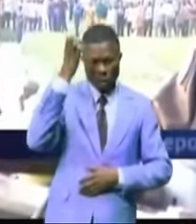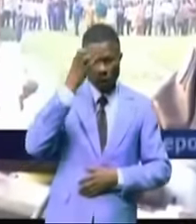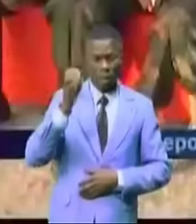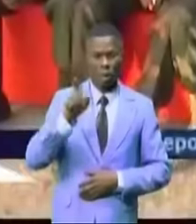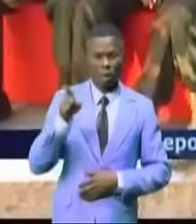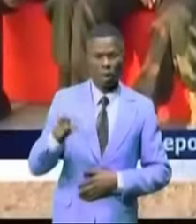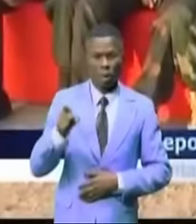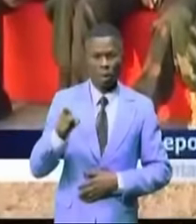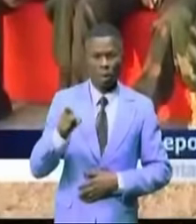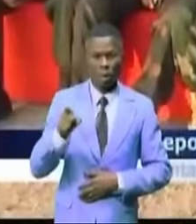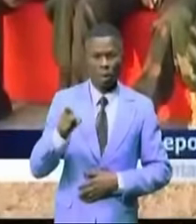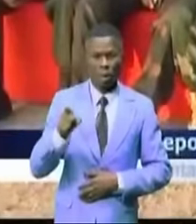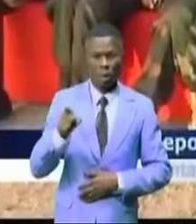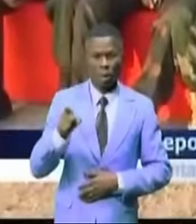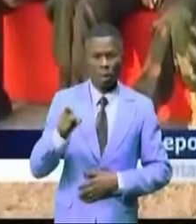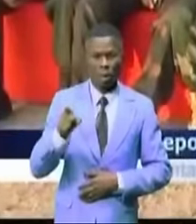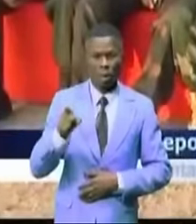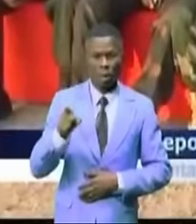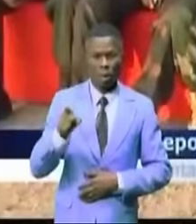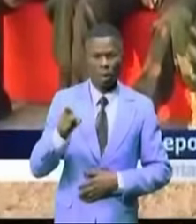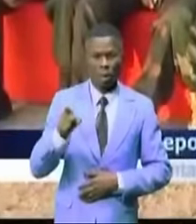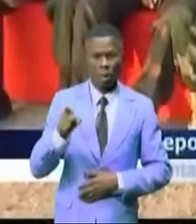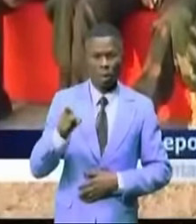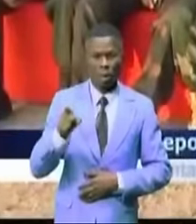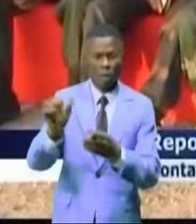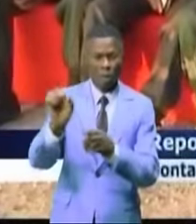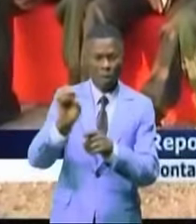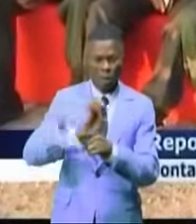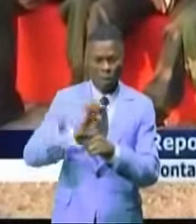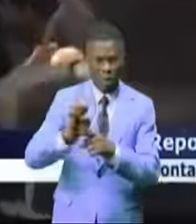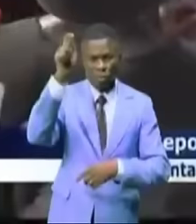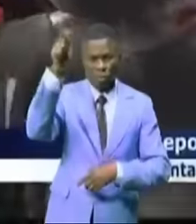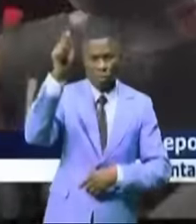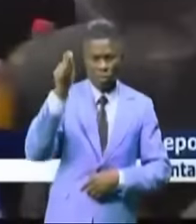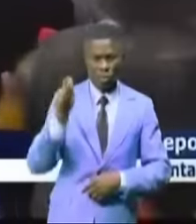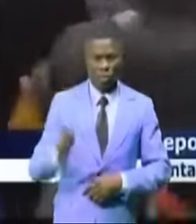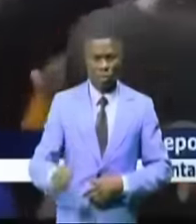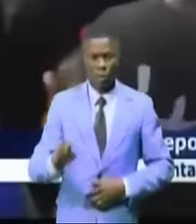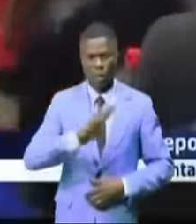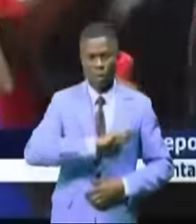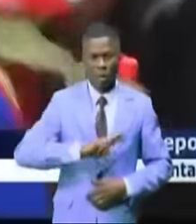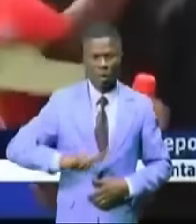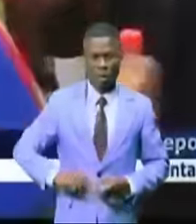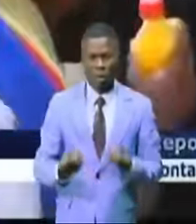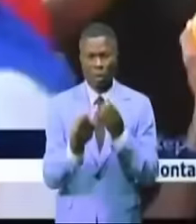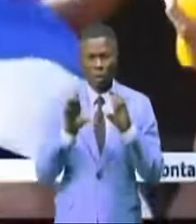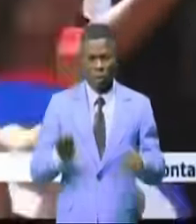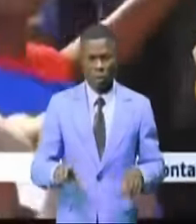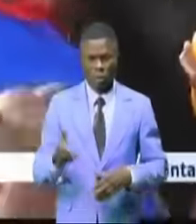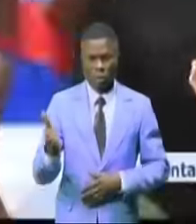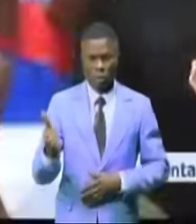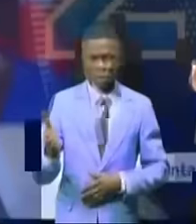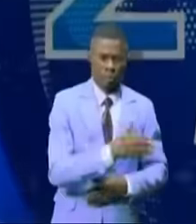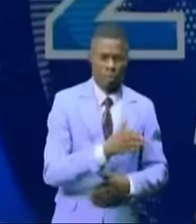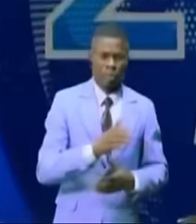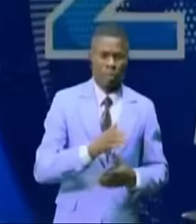Poutela, le commandant des forces armées de la République démocratique du Congo.